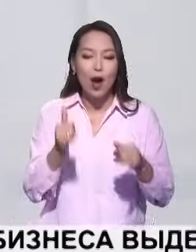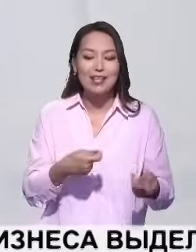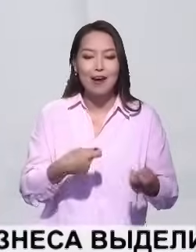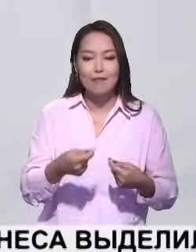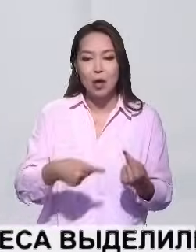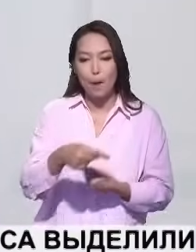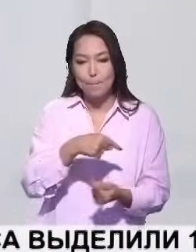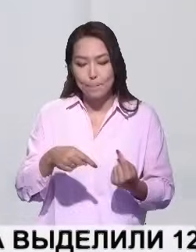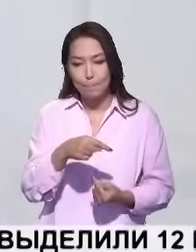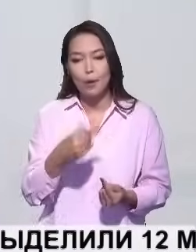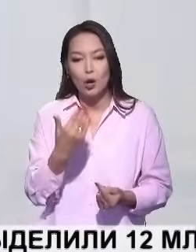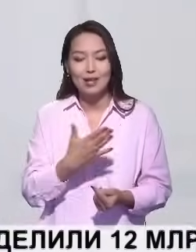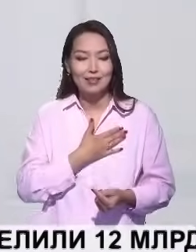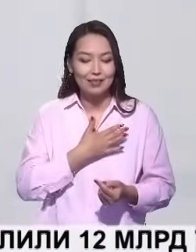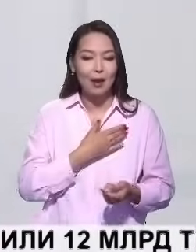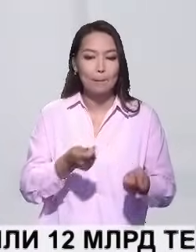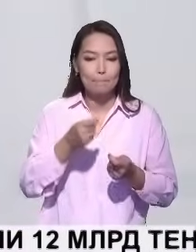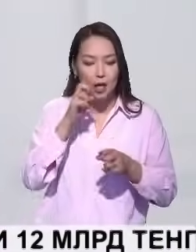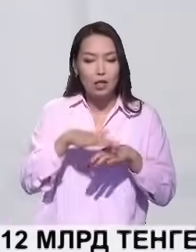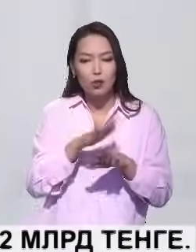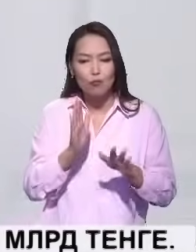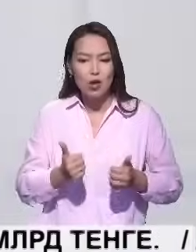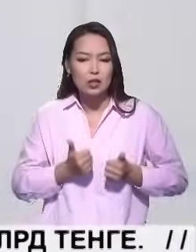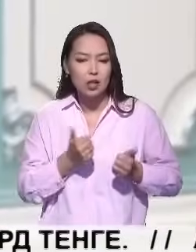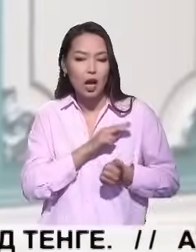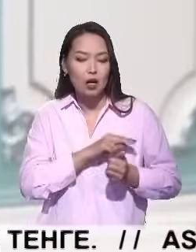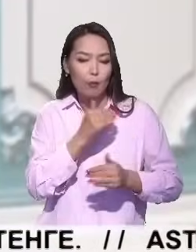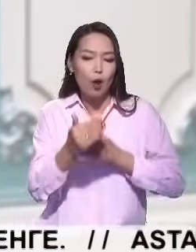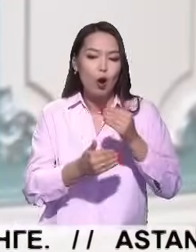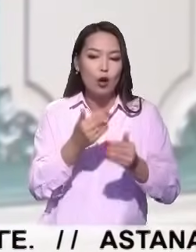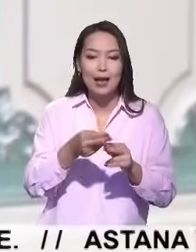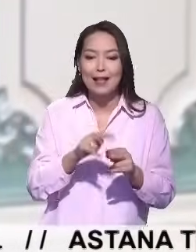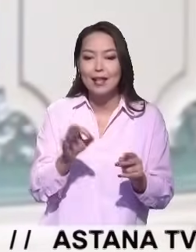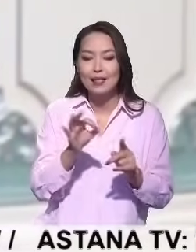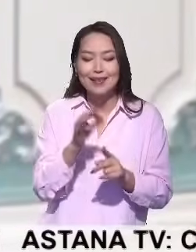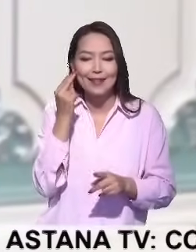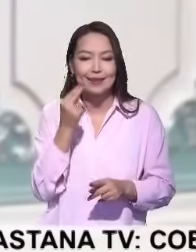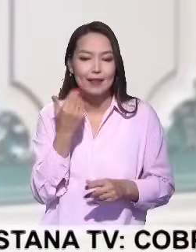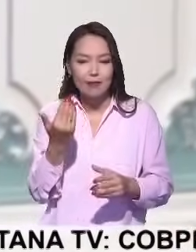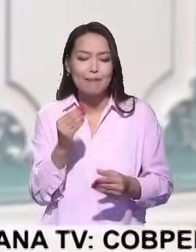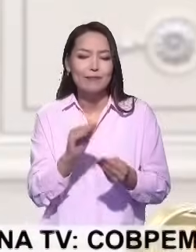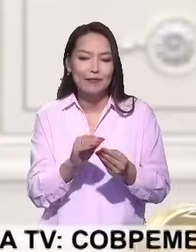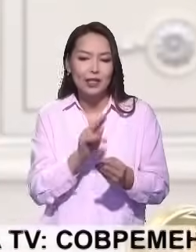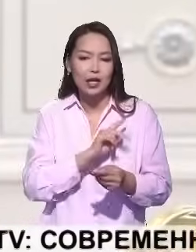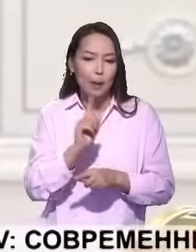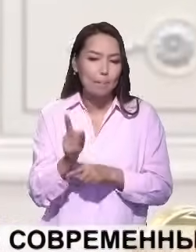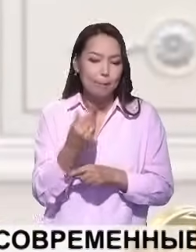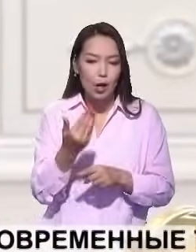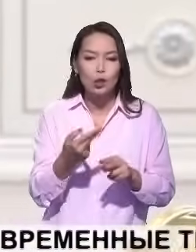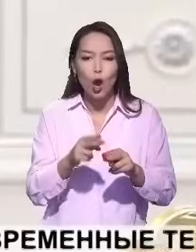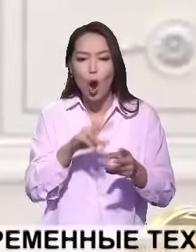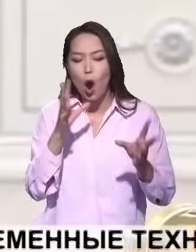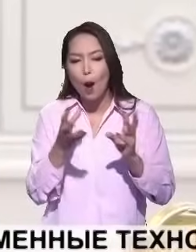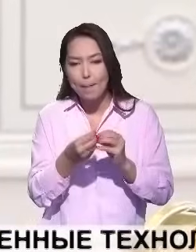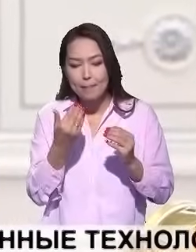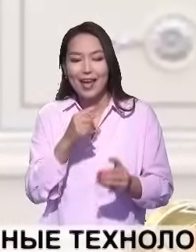товарооборот. Правительство нашей страны будет упорно работать над достижением этой цели. Китай традиционно занимает лидирующие позиции по объему